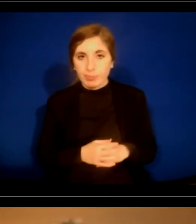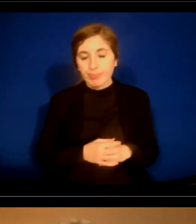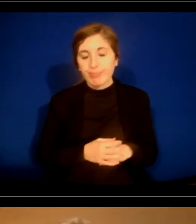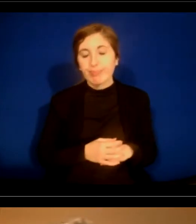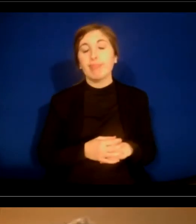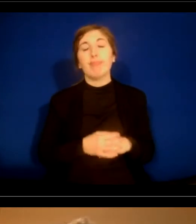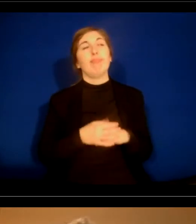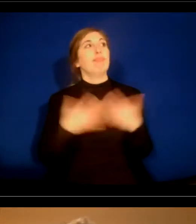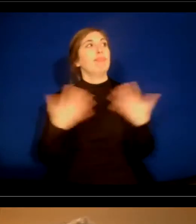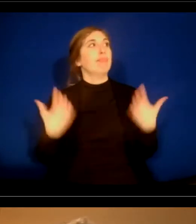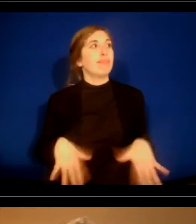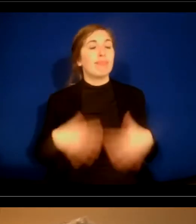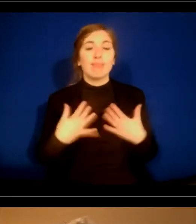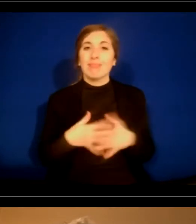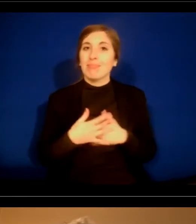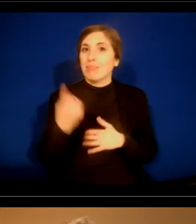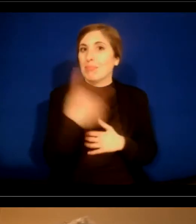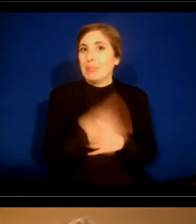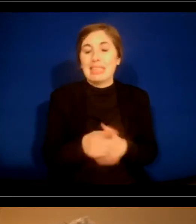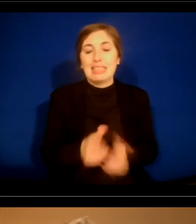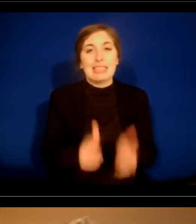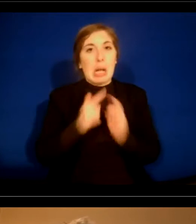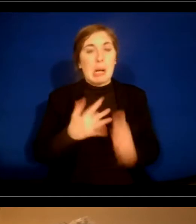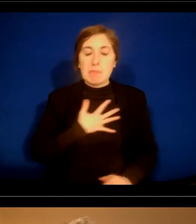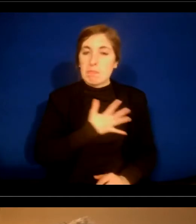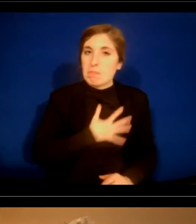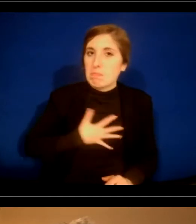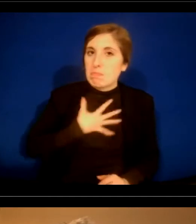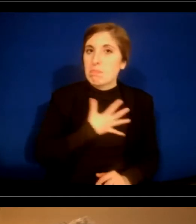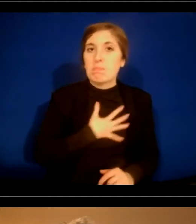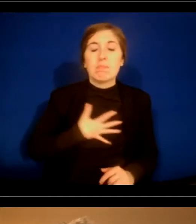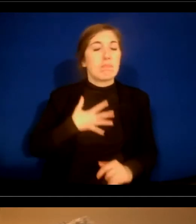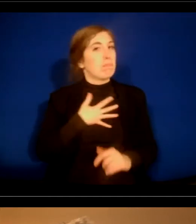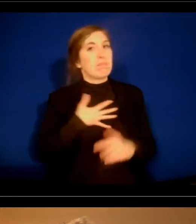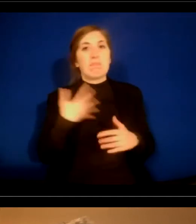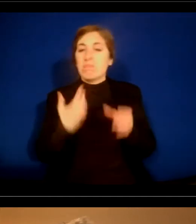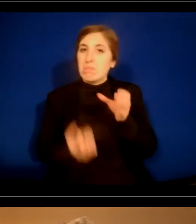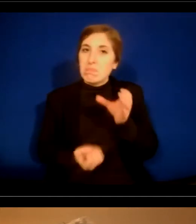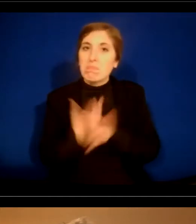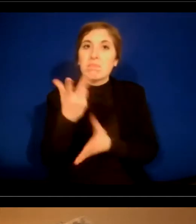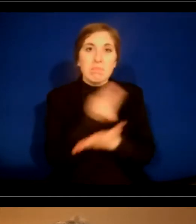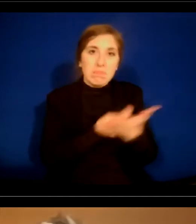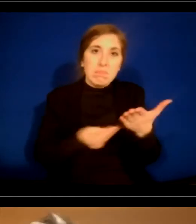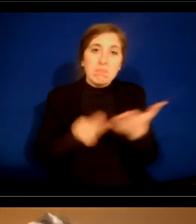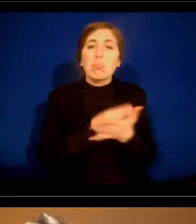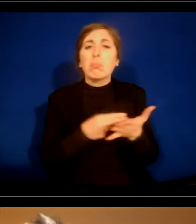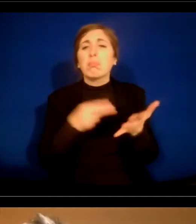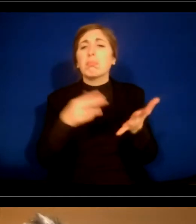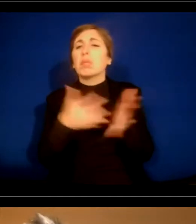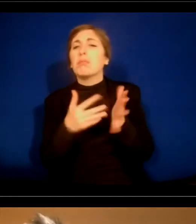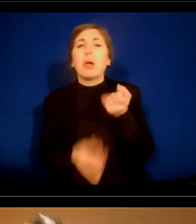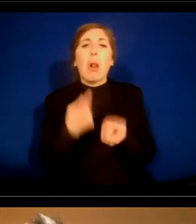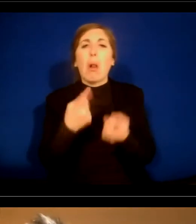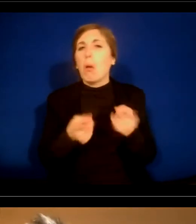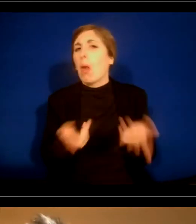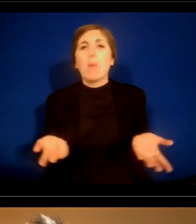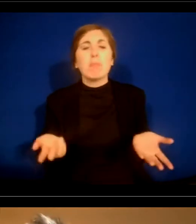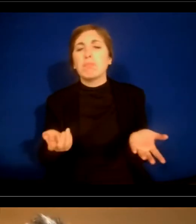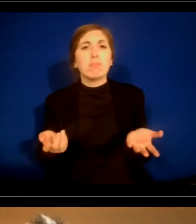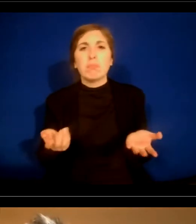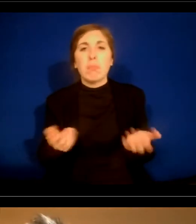fatto anche tanto piacere riuscire ad implementarlo e a strutturarlo senza troppe problematicità. E poi un'altra